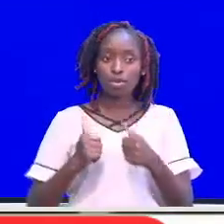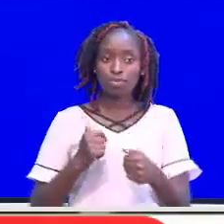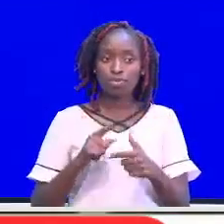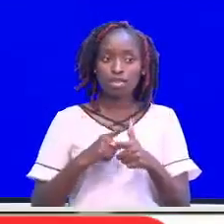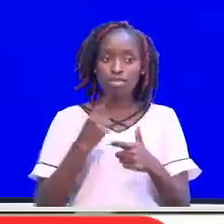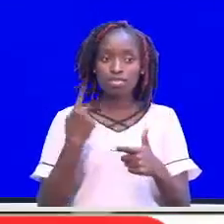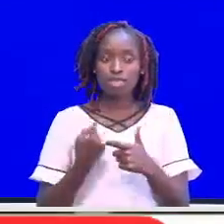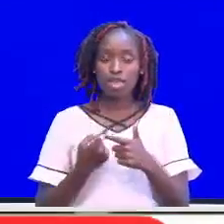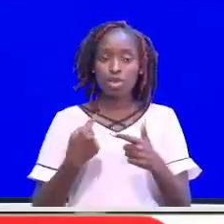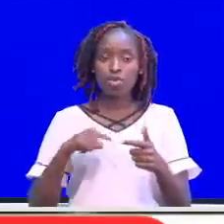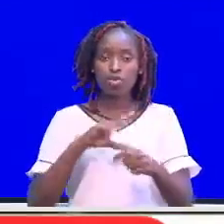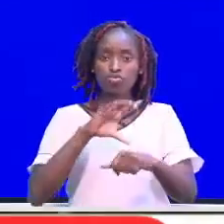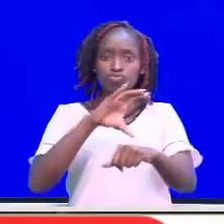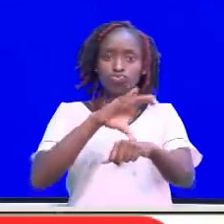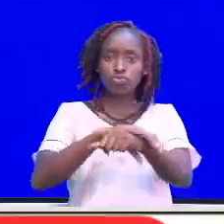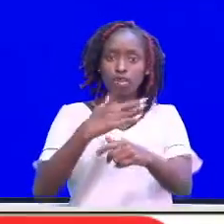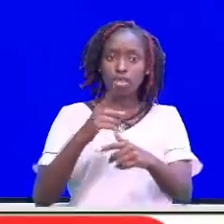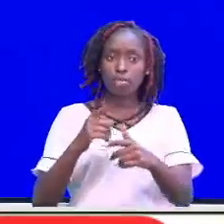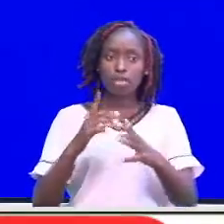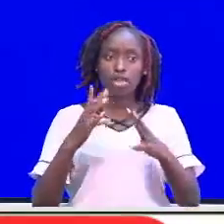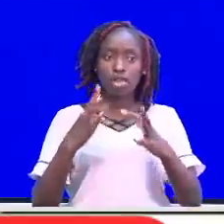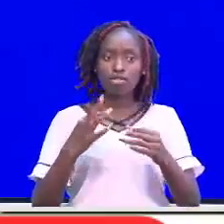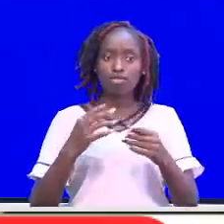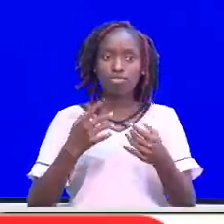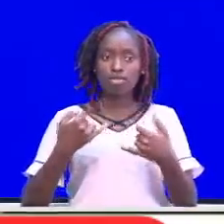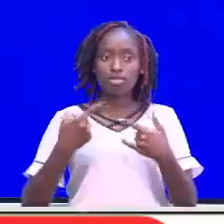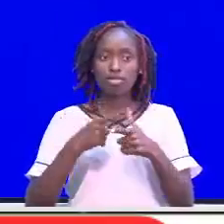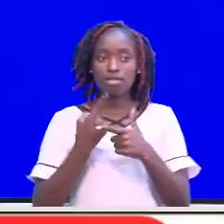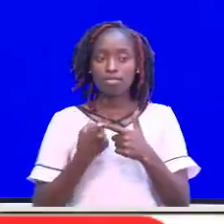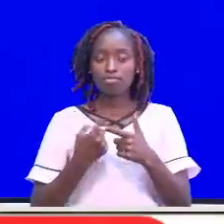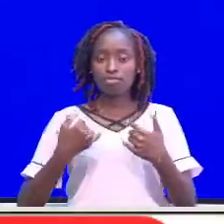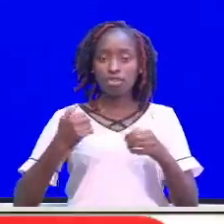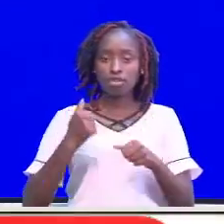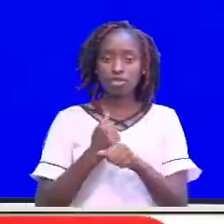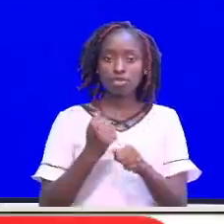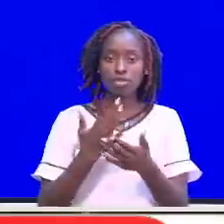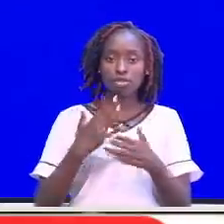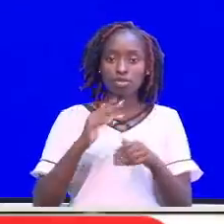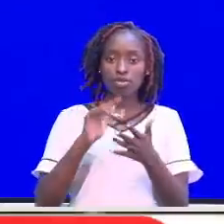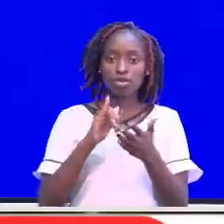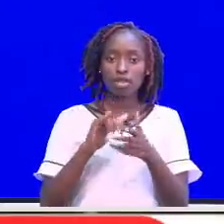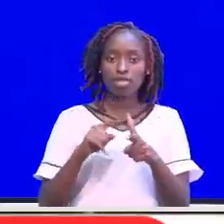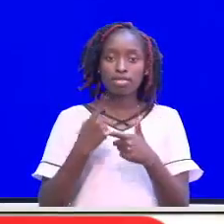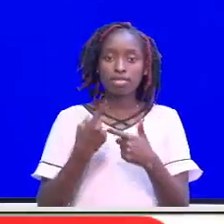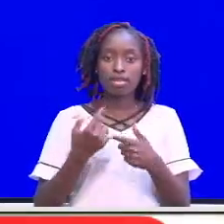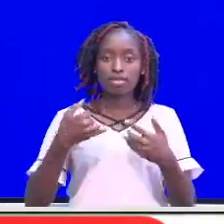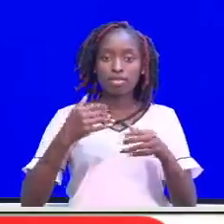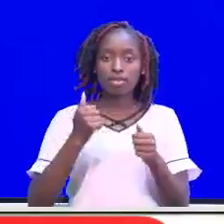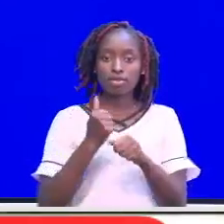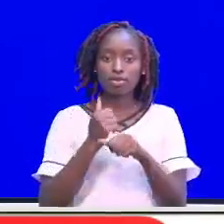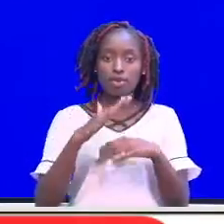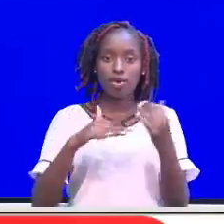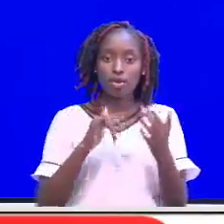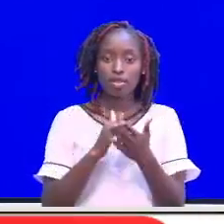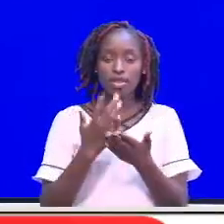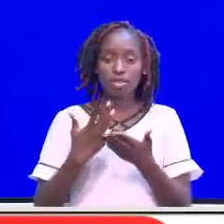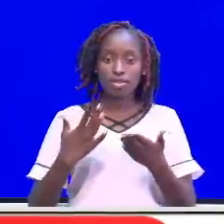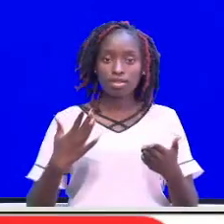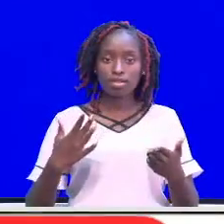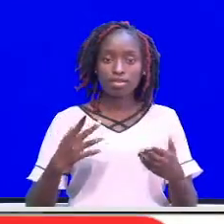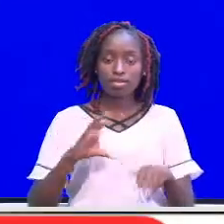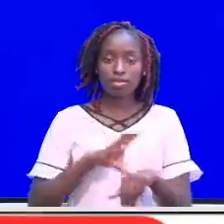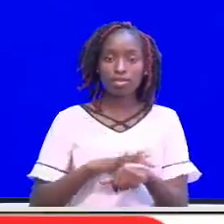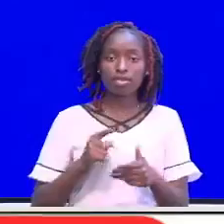tawakamata katikati ya maisha yao yote mpaka mwisho wa maisha, iko rane takamata hiyo watu wawili wamezaana, sababu ni